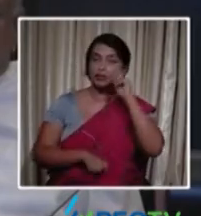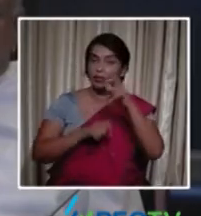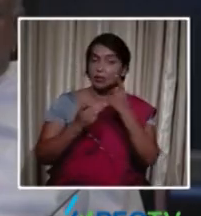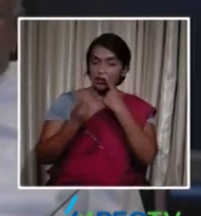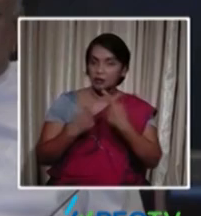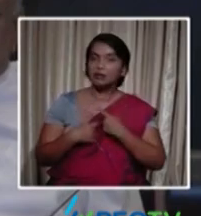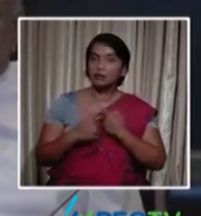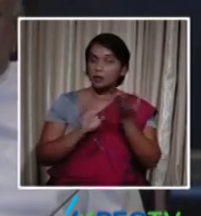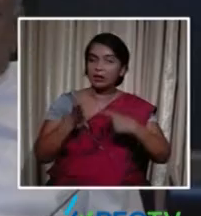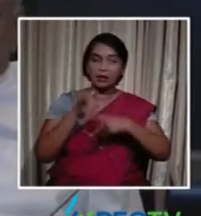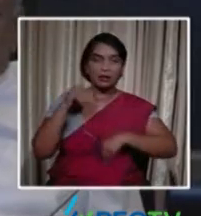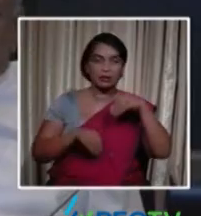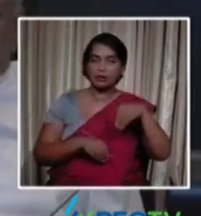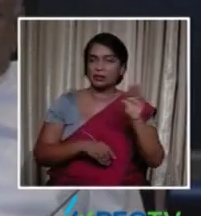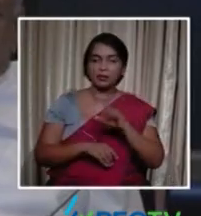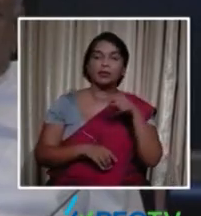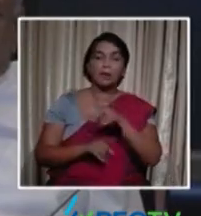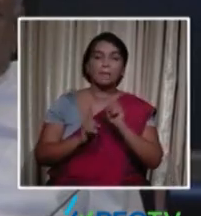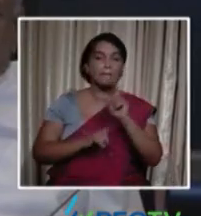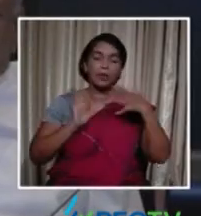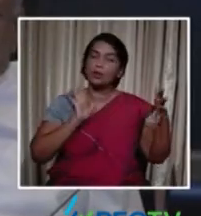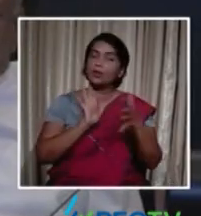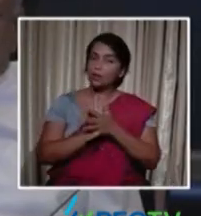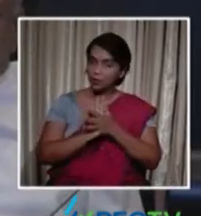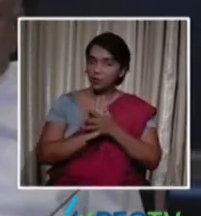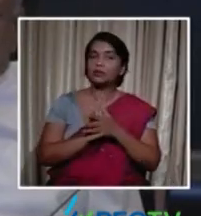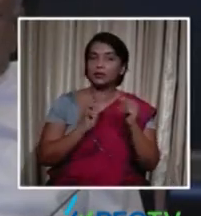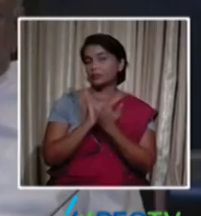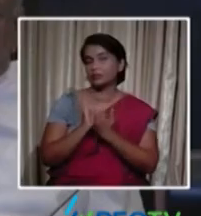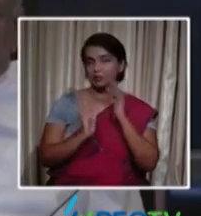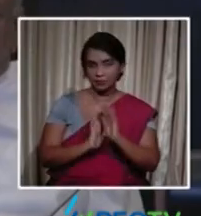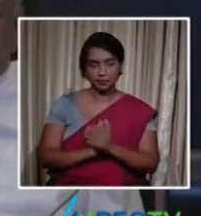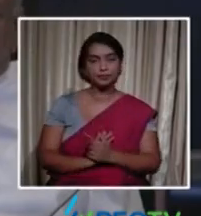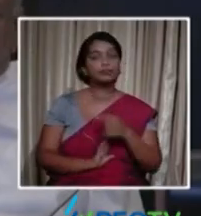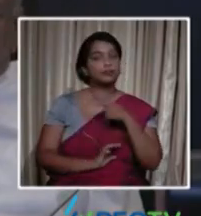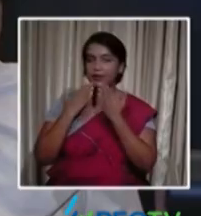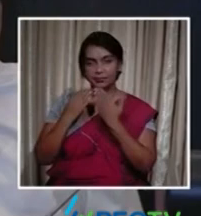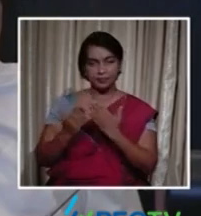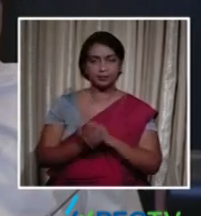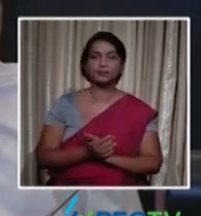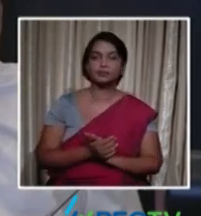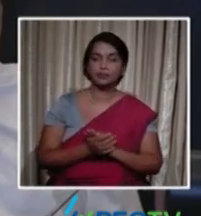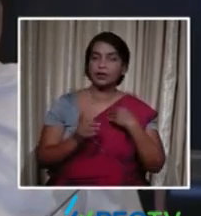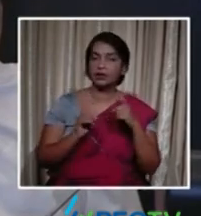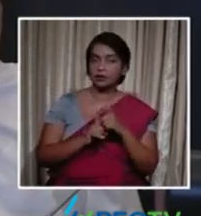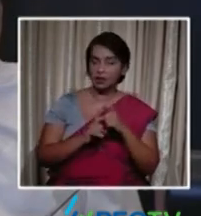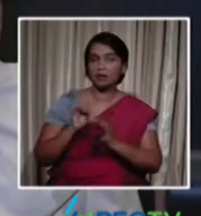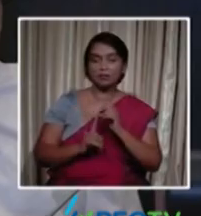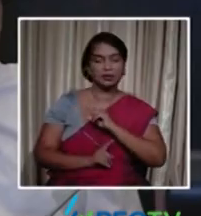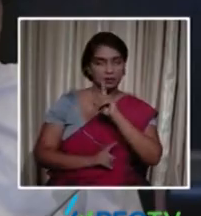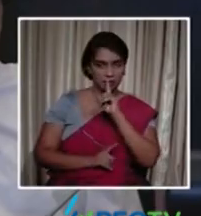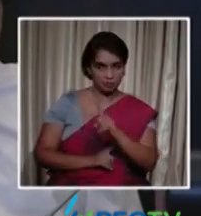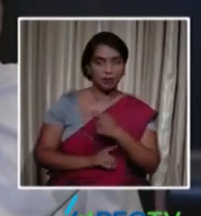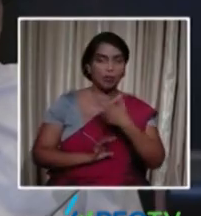ඉල්ලන්නේ පරණ දේශපාලනේ නෙමෙයි. මේ පාර්ලිමේන්තුව එකට එකතු වෙලා ඒ වැඩ කටයුතු කරන එක. ඉතින් මම විශේෂයෙන්ම දල සලහපේරු මන්ත්‍රීවරයා ඉල්ලනවා